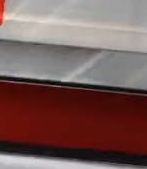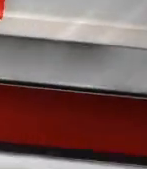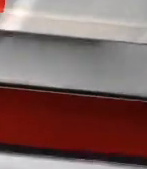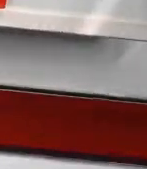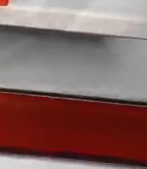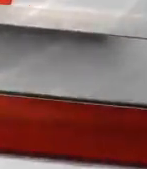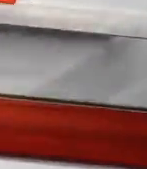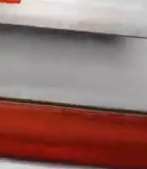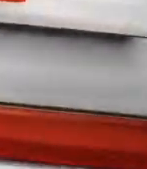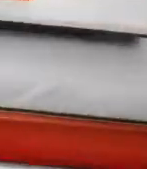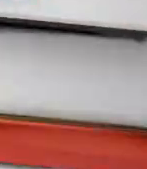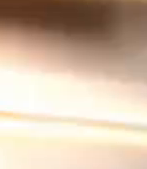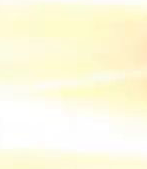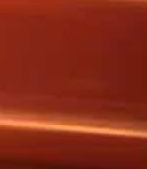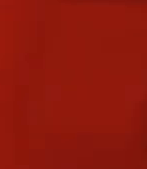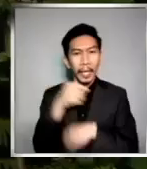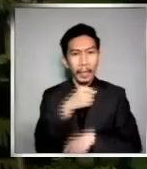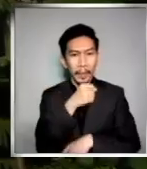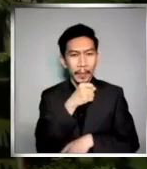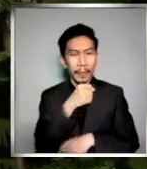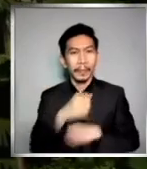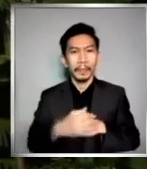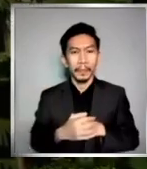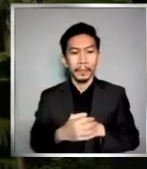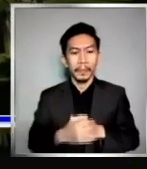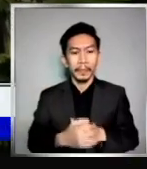Bisda. Luan.